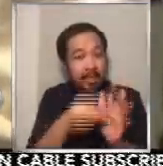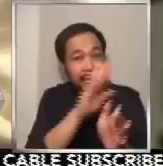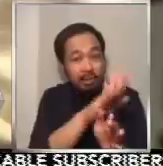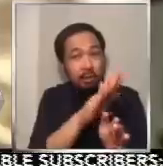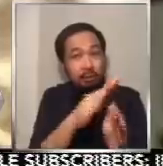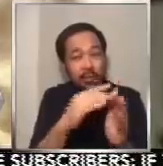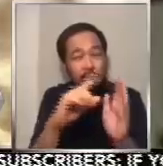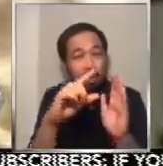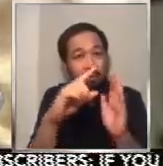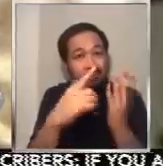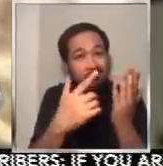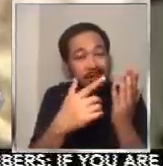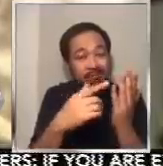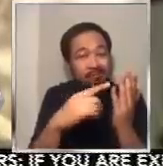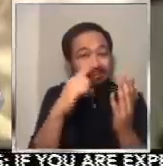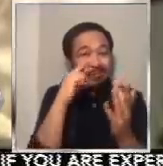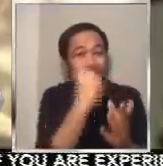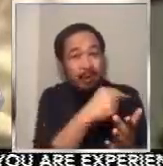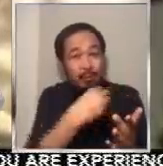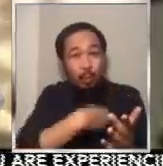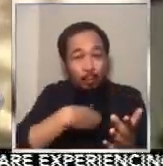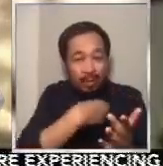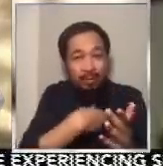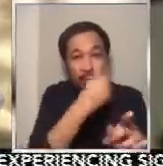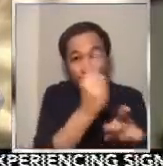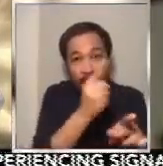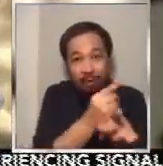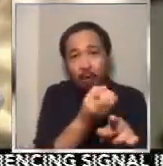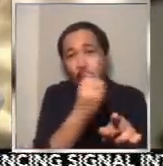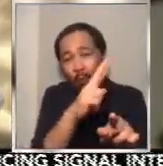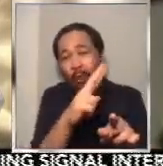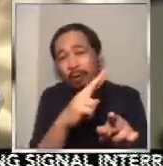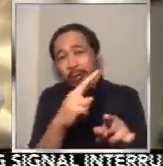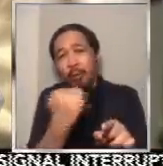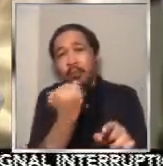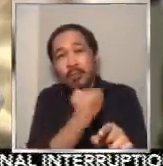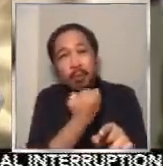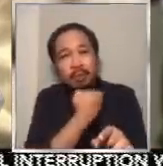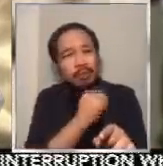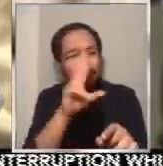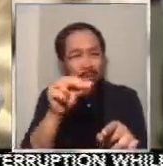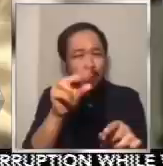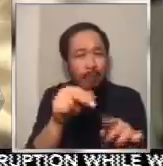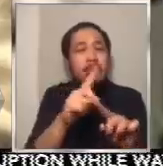doesn't mean they are wrong. It simply means we should have